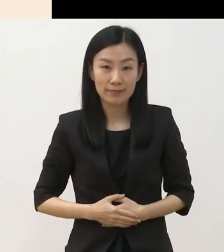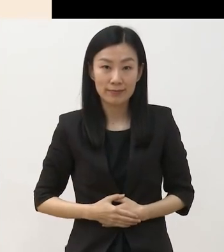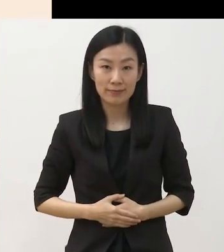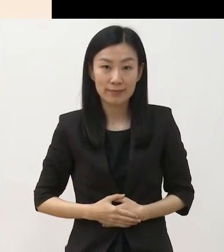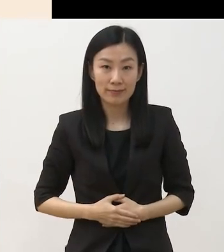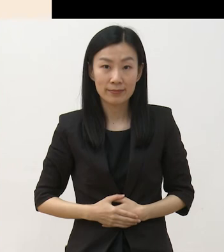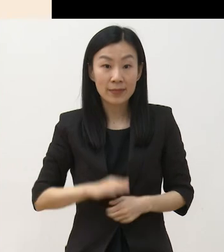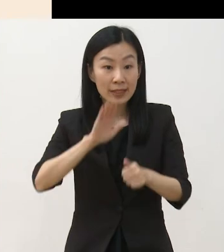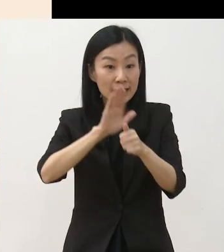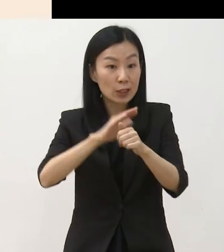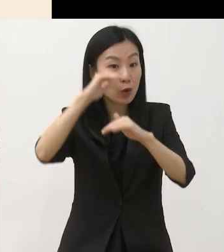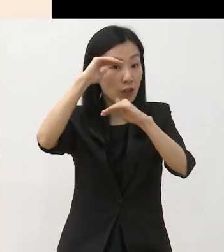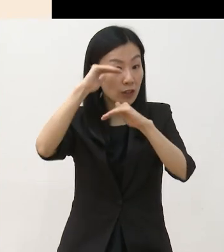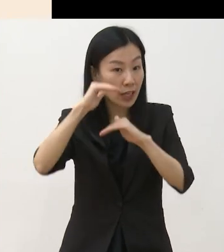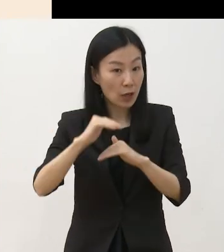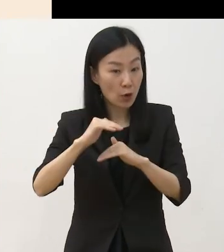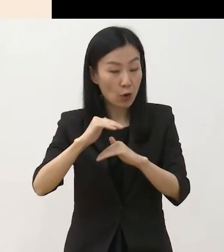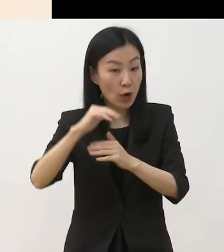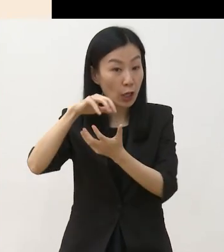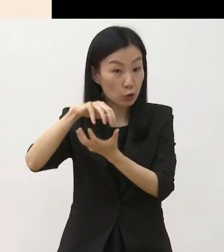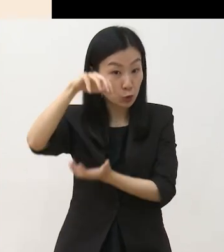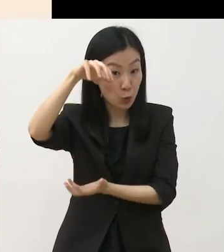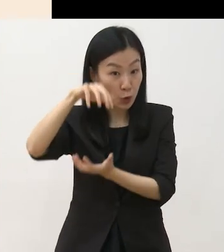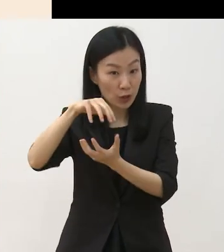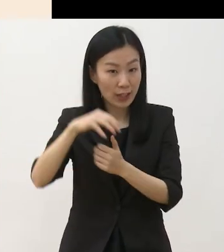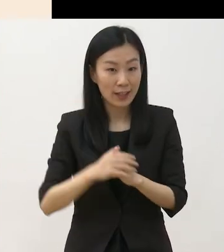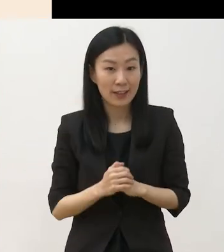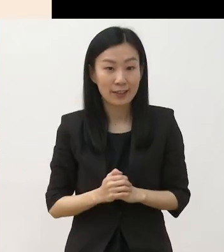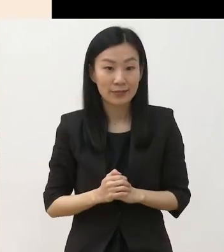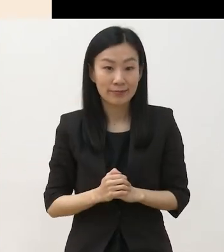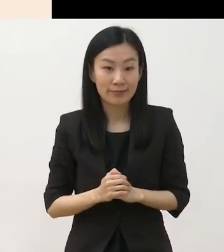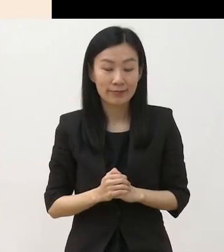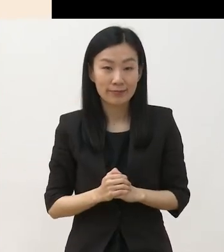네, 지원 내용 및 지원 규모입니다.